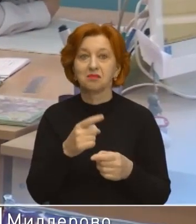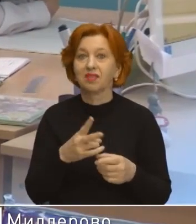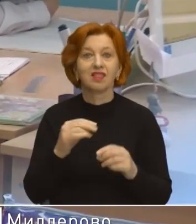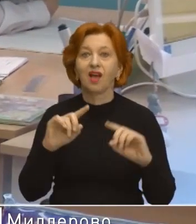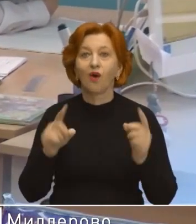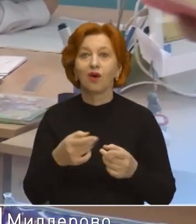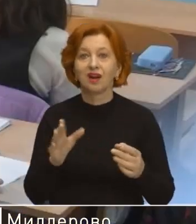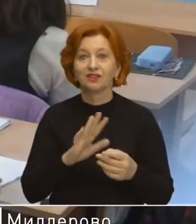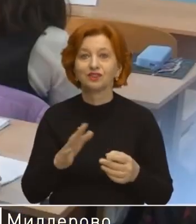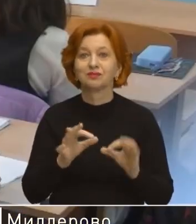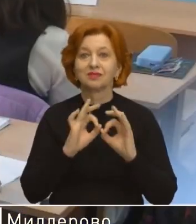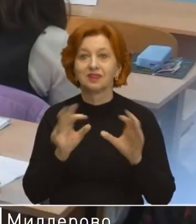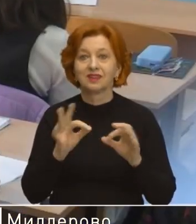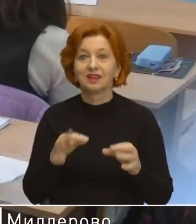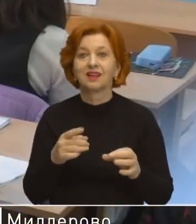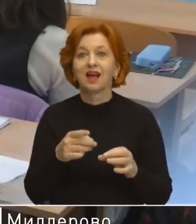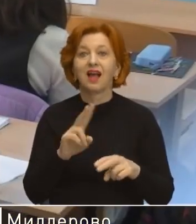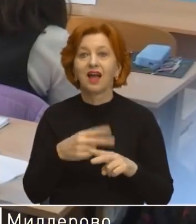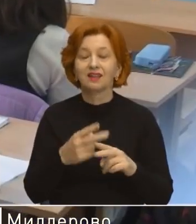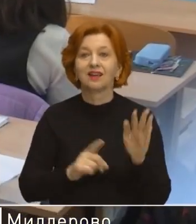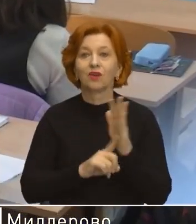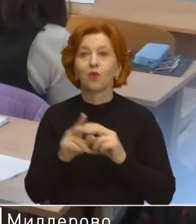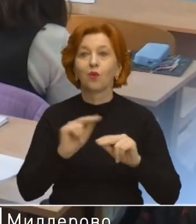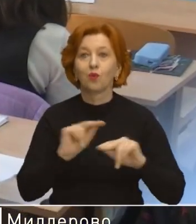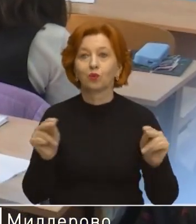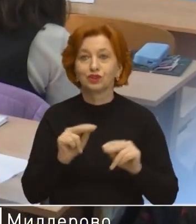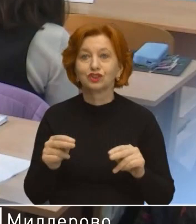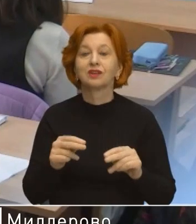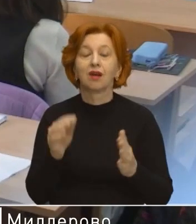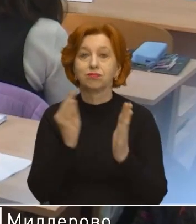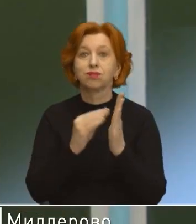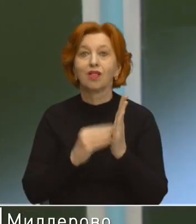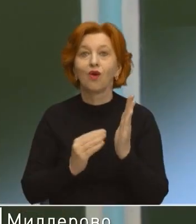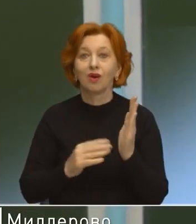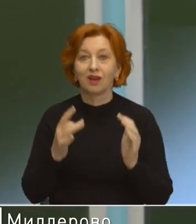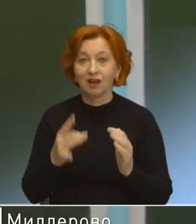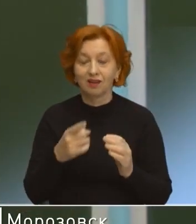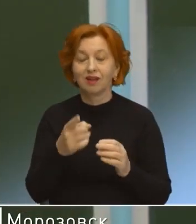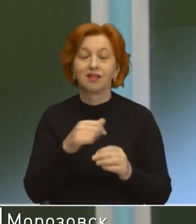и пойдет в глобальную сеть. А как иначе, если учитель-блогер? Наталья Архарова уже